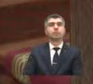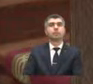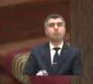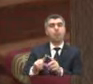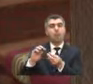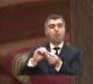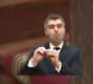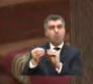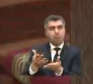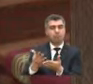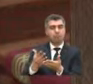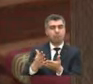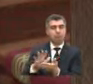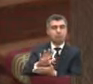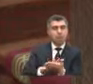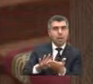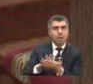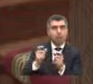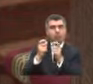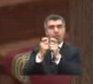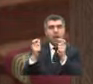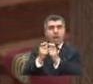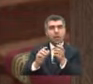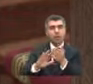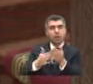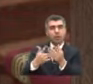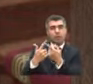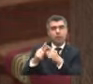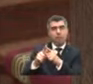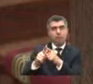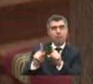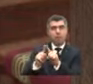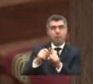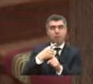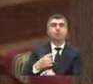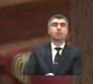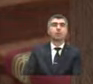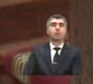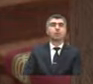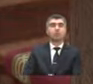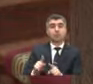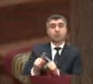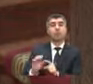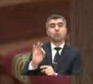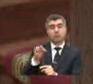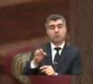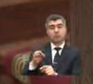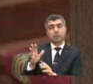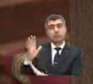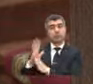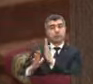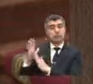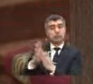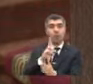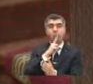داو استثمارات في لي فريغو في لي زوزين وما عندهمش لا ماتيير بومير لانهم شات البولب ما بقاش. انذاك الحكومه اللي كانت